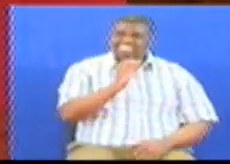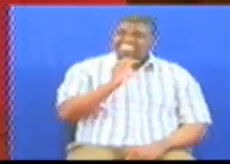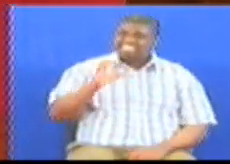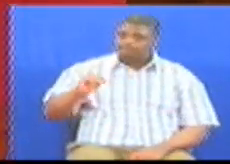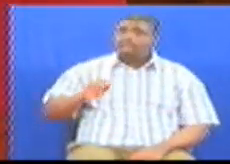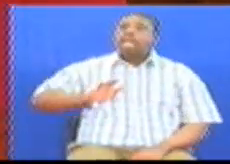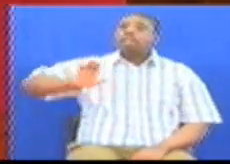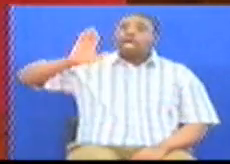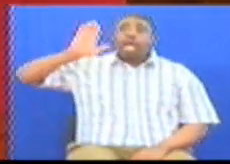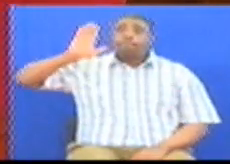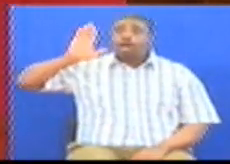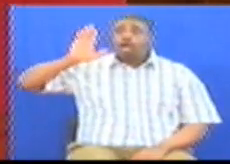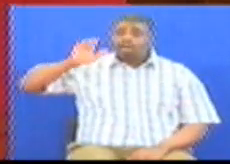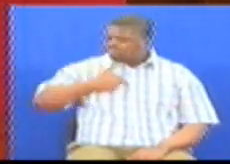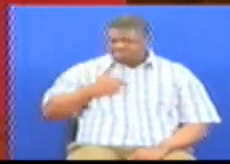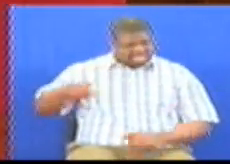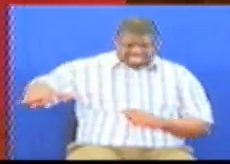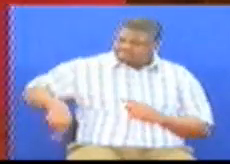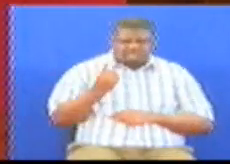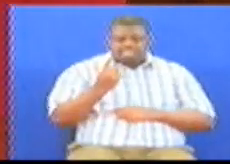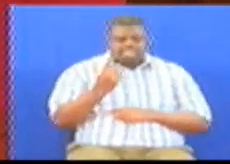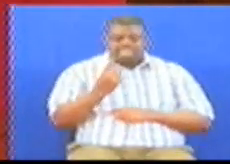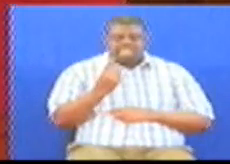lako tukufu, sitapita kufanya kampeni. Talala usingizi.